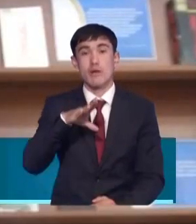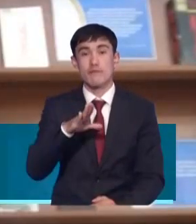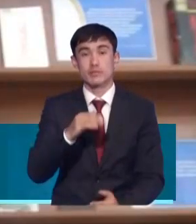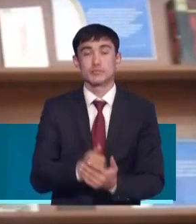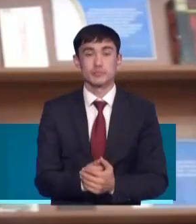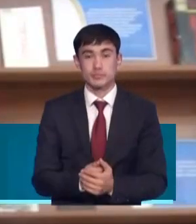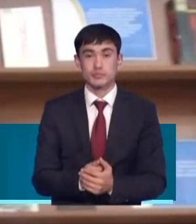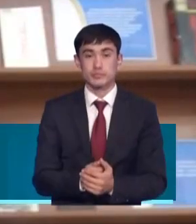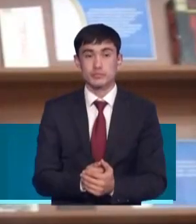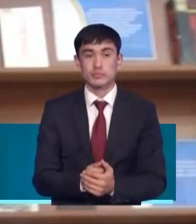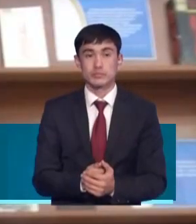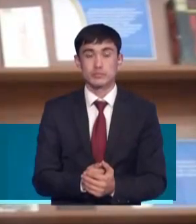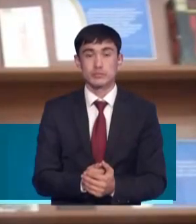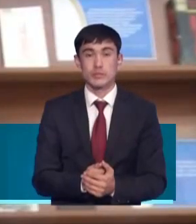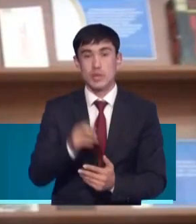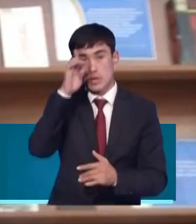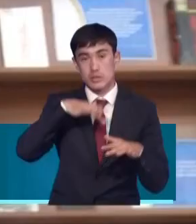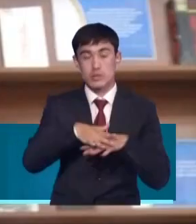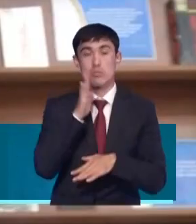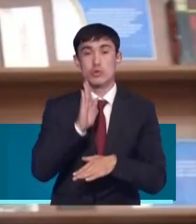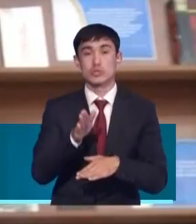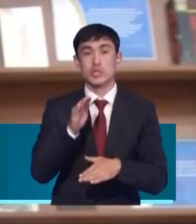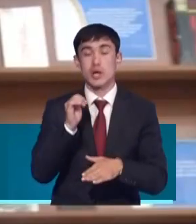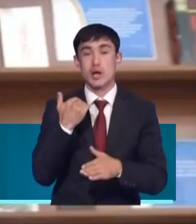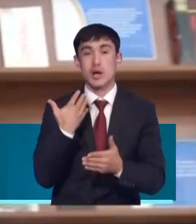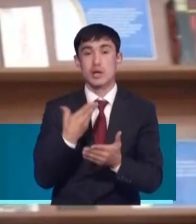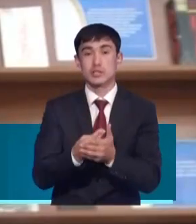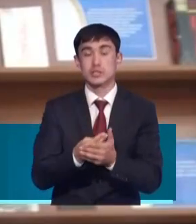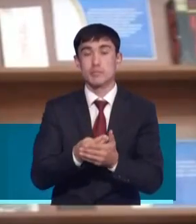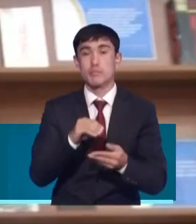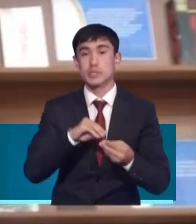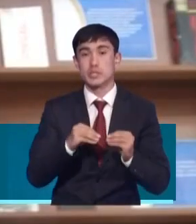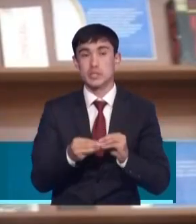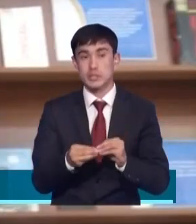Тоқаев елдің болашағына қатысты мәселелерде